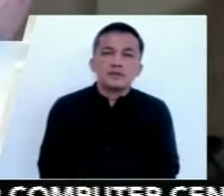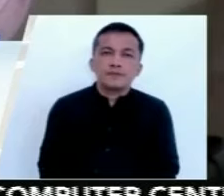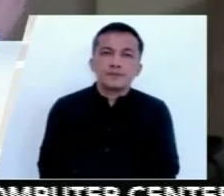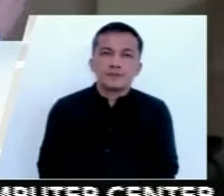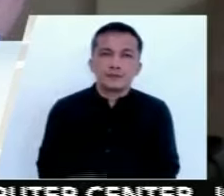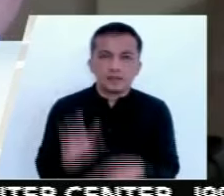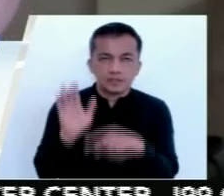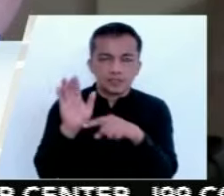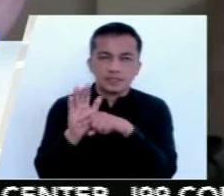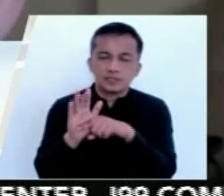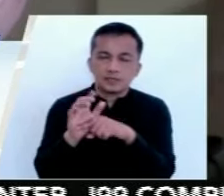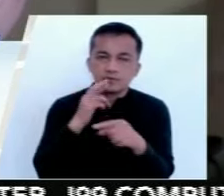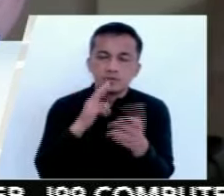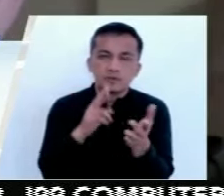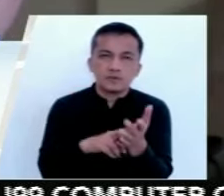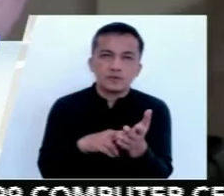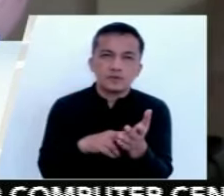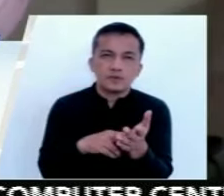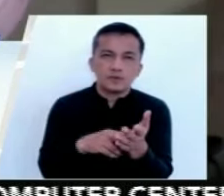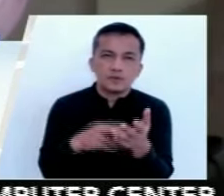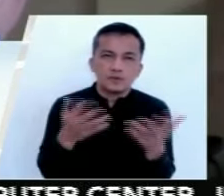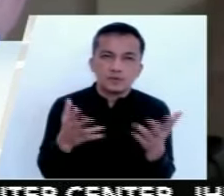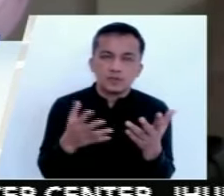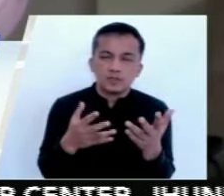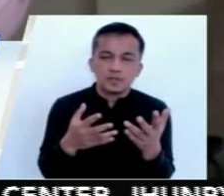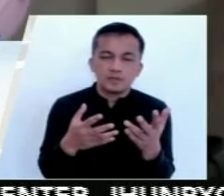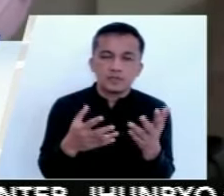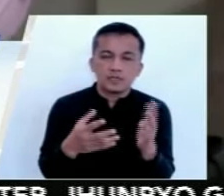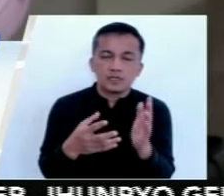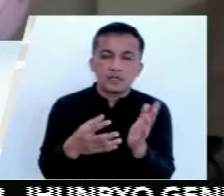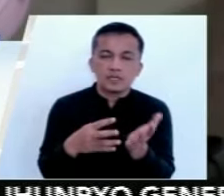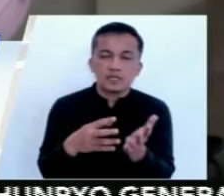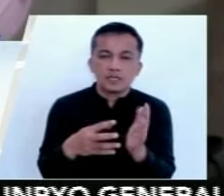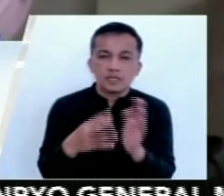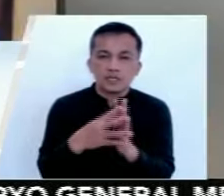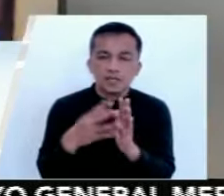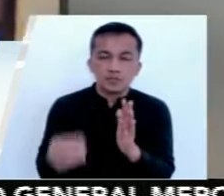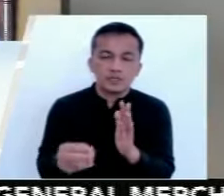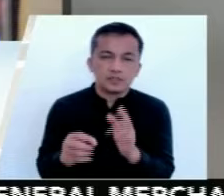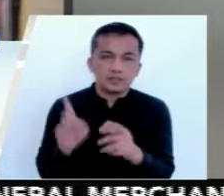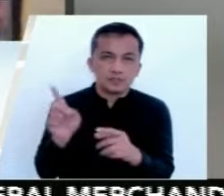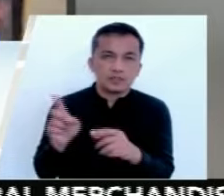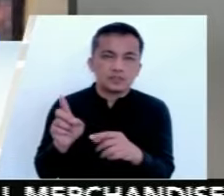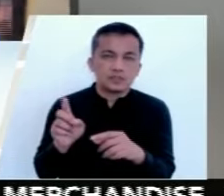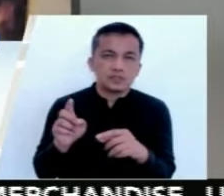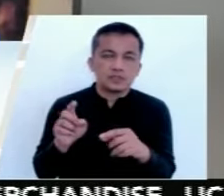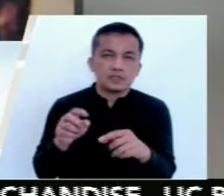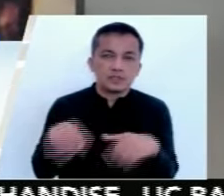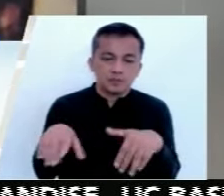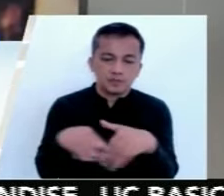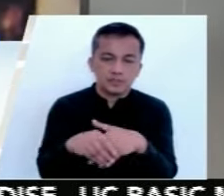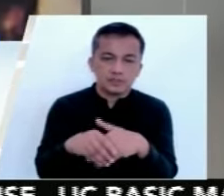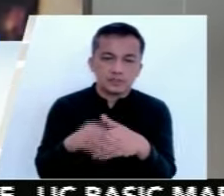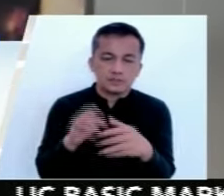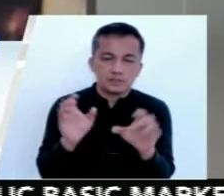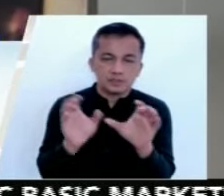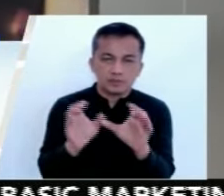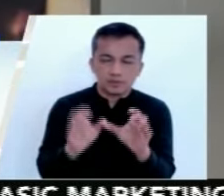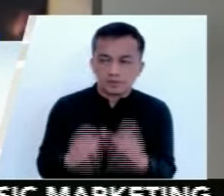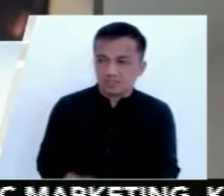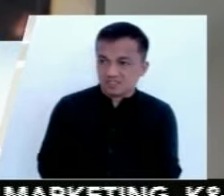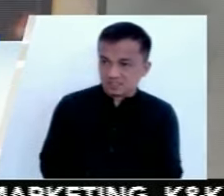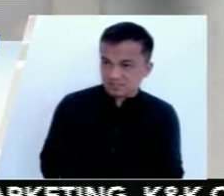record, or ibig sabihin wala po kaming kopya ng kanilang marriage certificate. Pagka ganyang hindi ko na